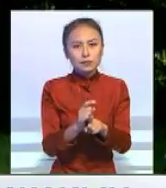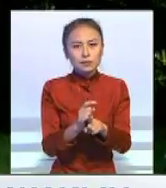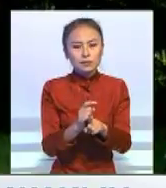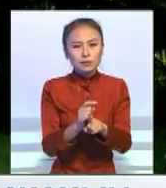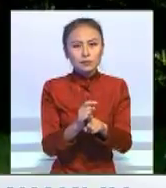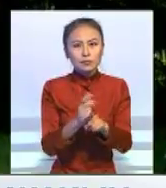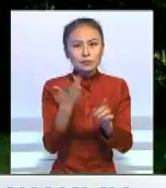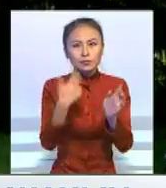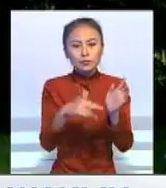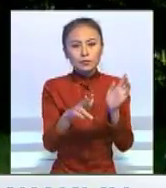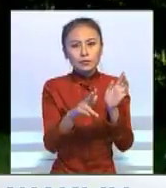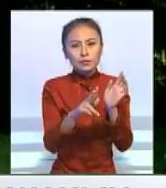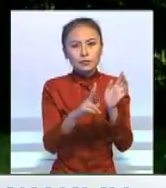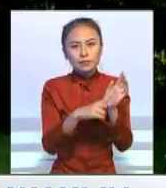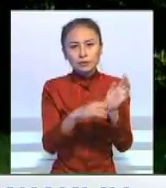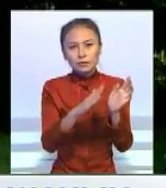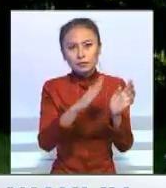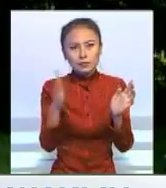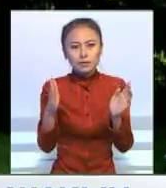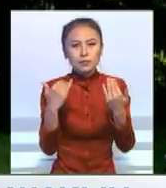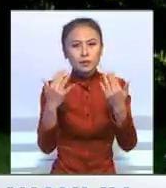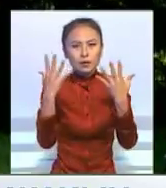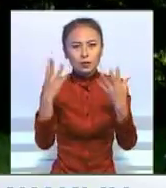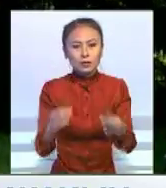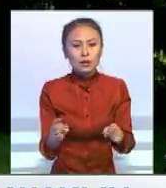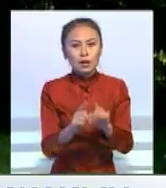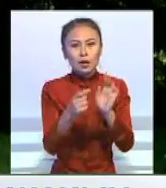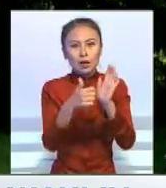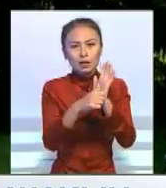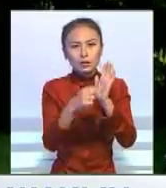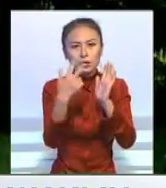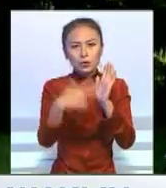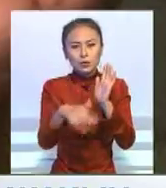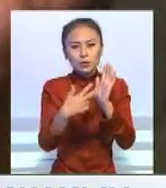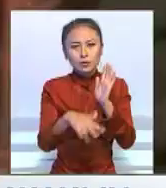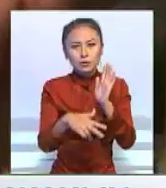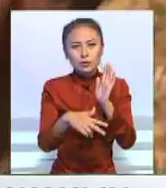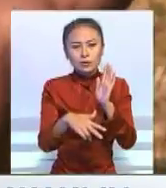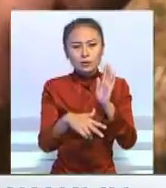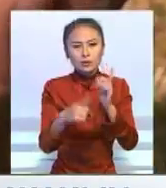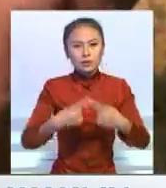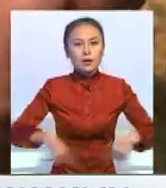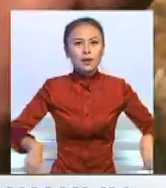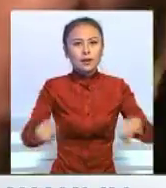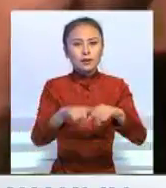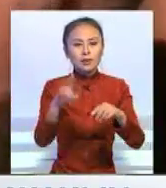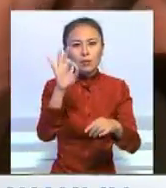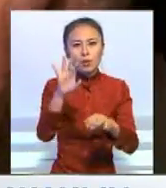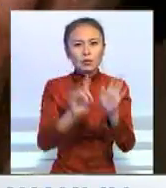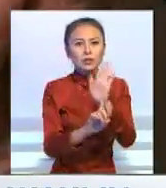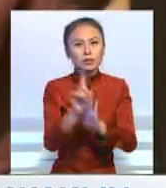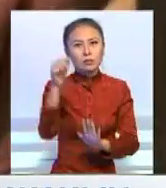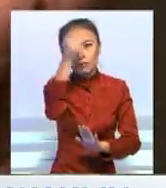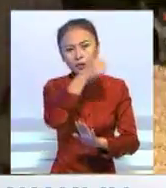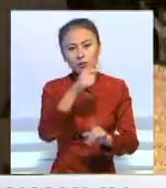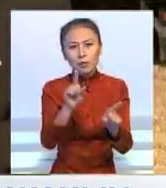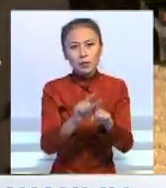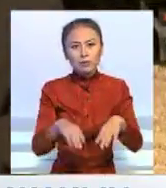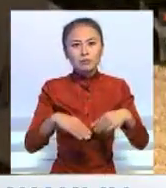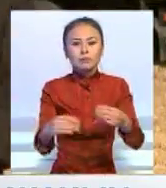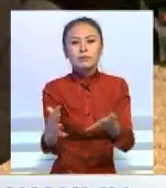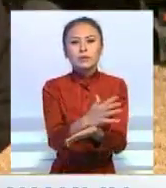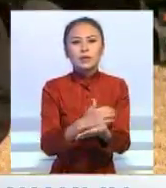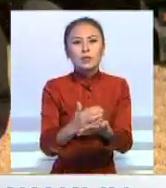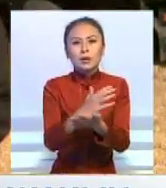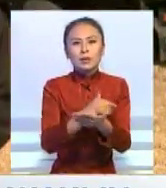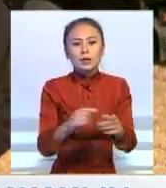отыр орташа есеппен. Осы күнге дейін 630 мың гектар алынды. Қазан айының басында майлы дақылдарға орақ түседі. Орташа